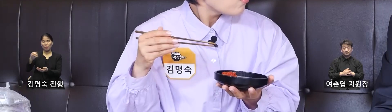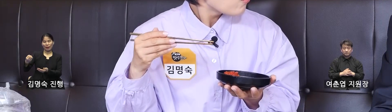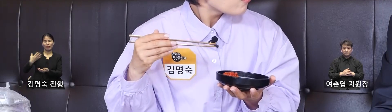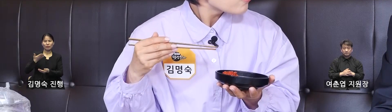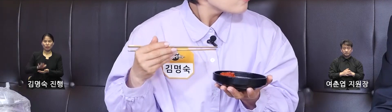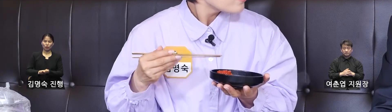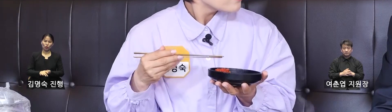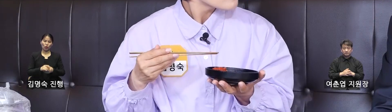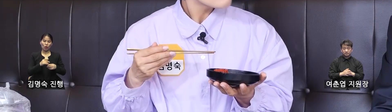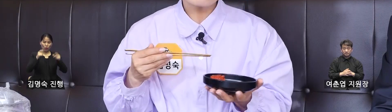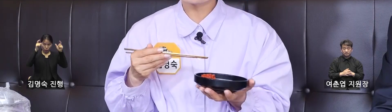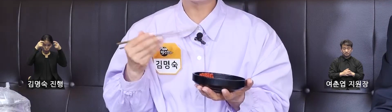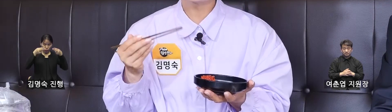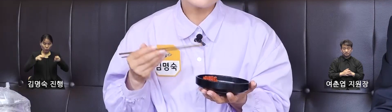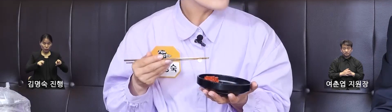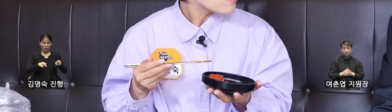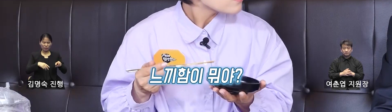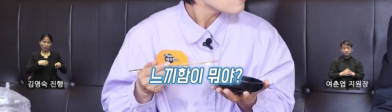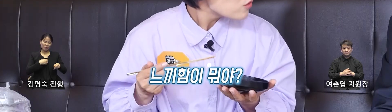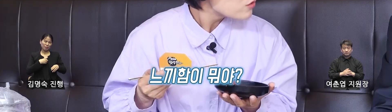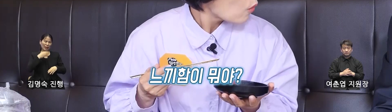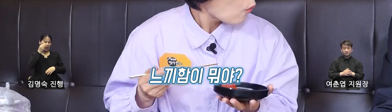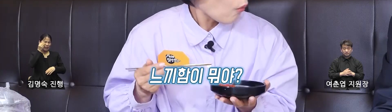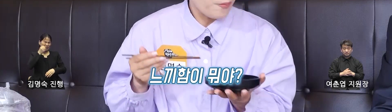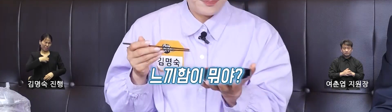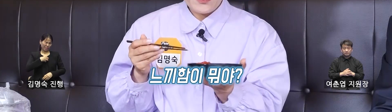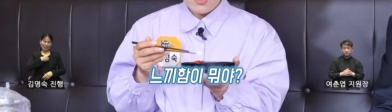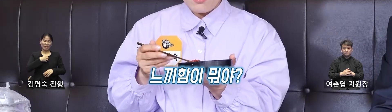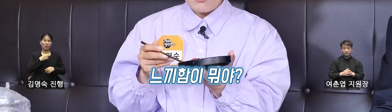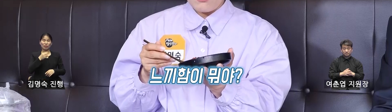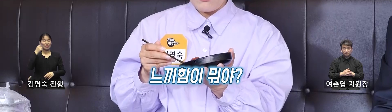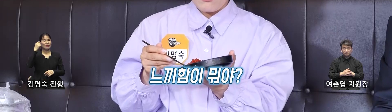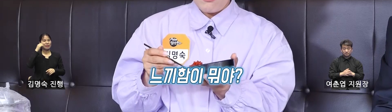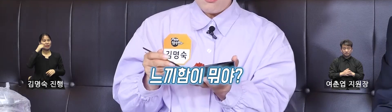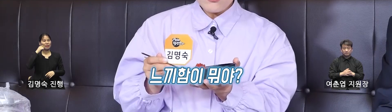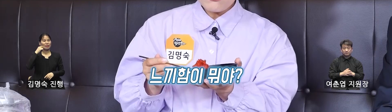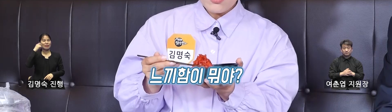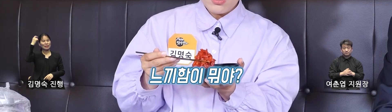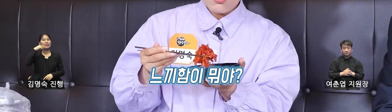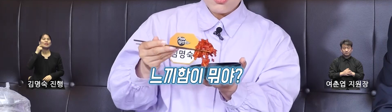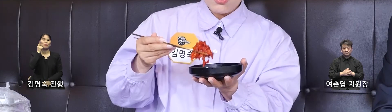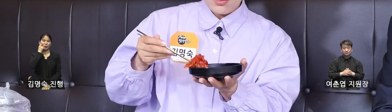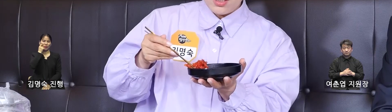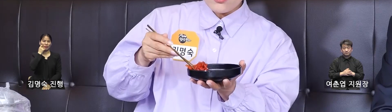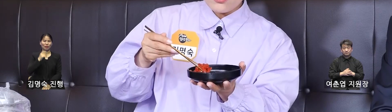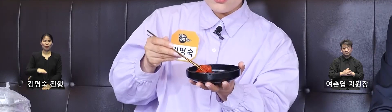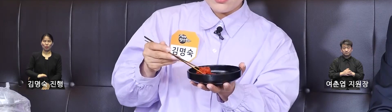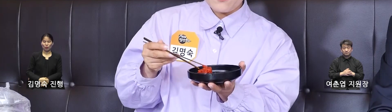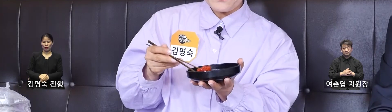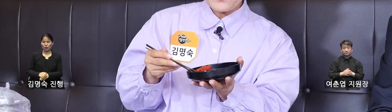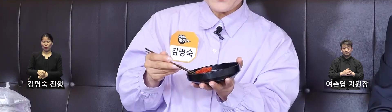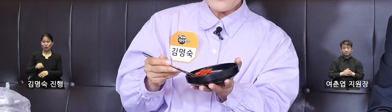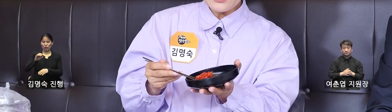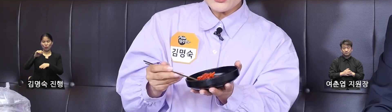불고기 뭐에서도 뭐 느끼함은 찾아볼 수는 없고, 예, 어 육회도 아주